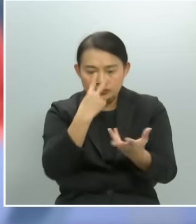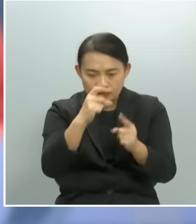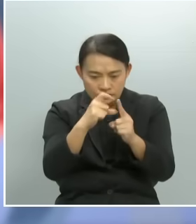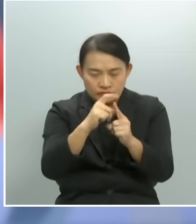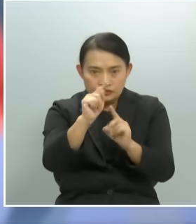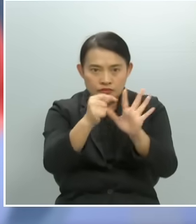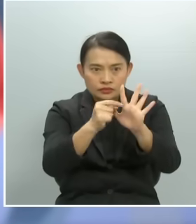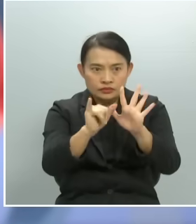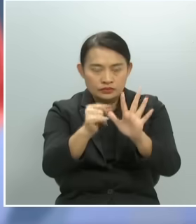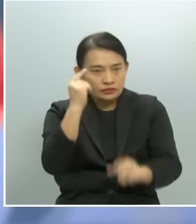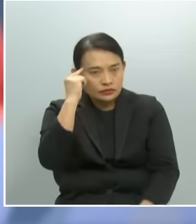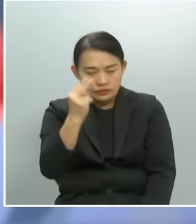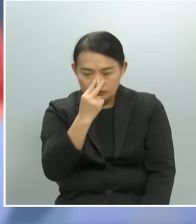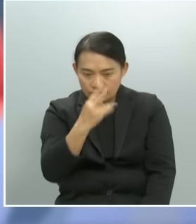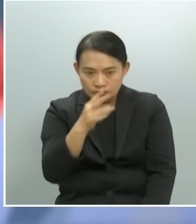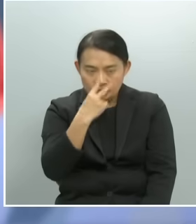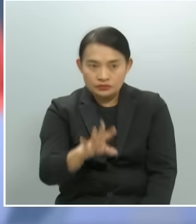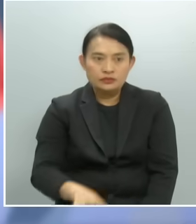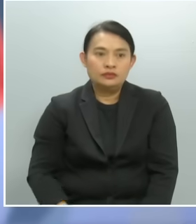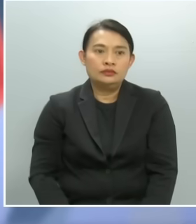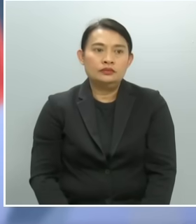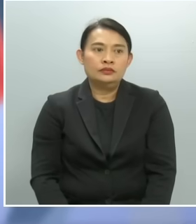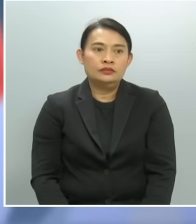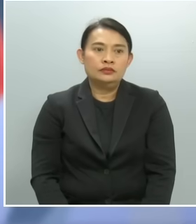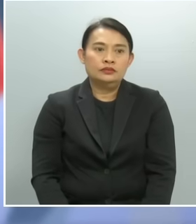เชื่อว่าไม่น่าจะเห็นนี่เขาส่งมาแล้ว